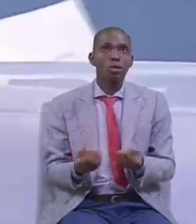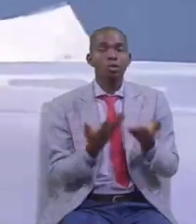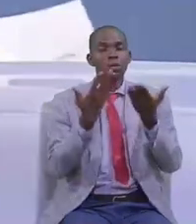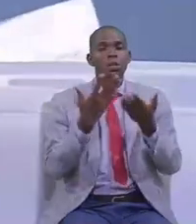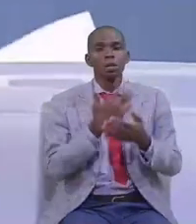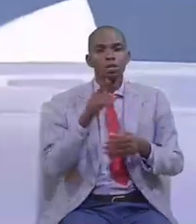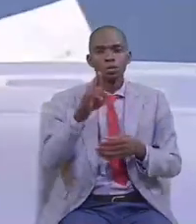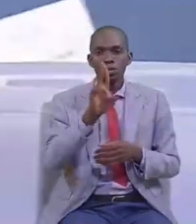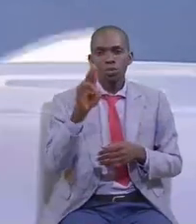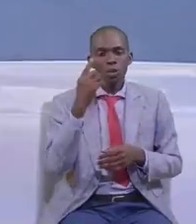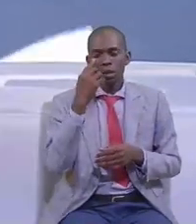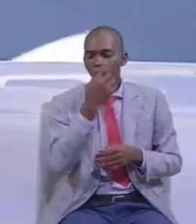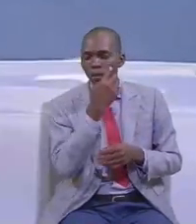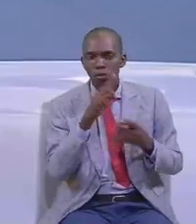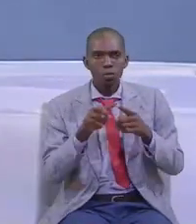la voie pour moi.